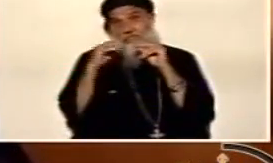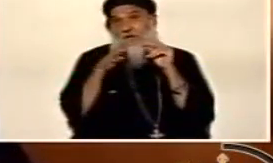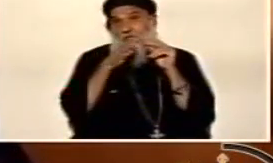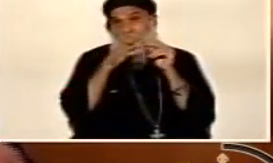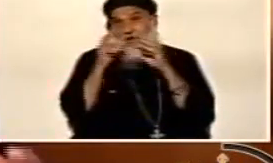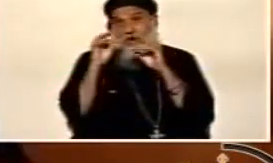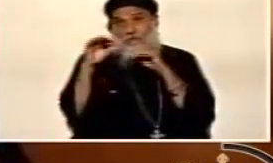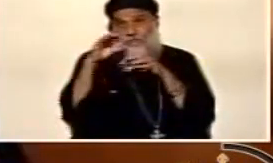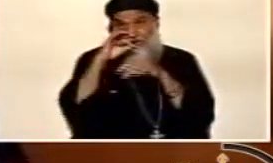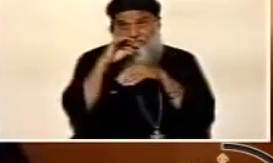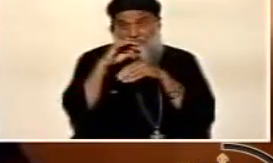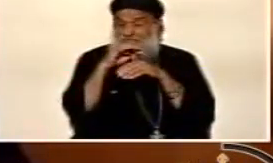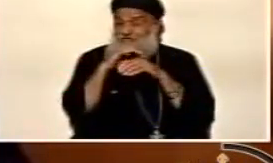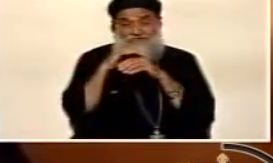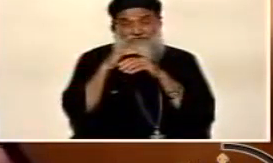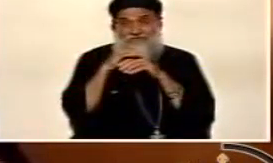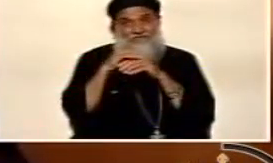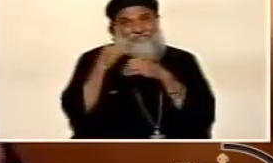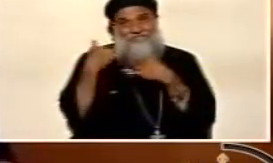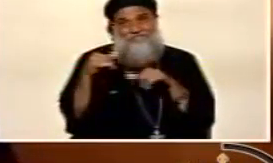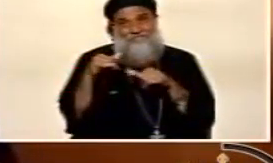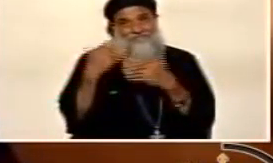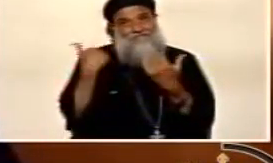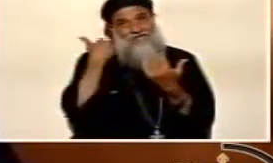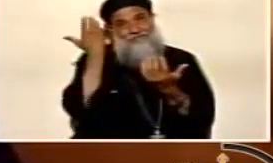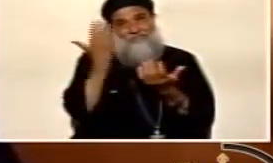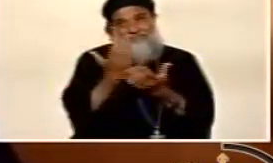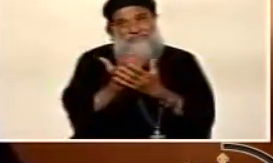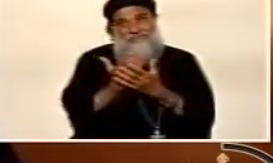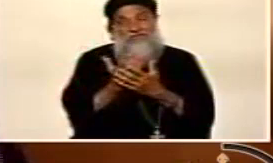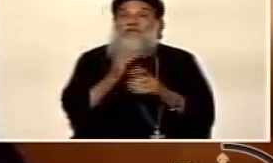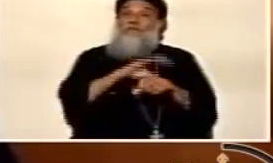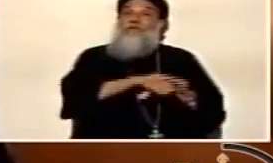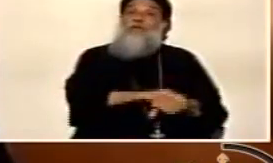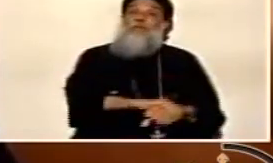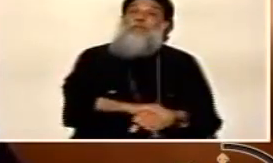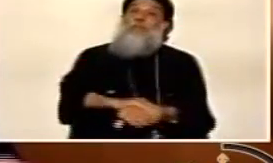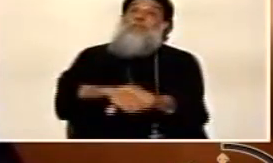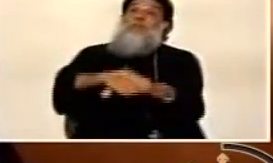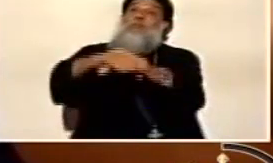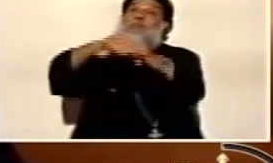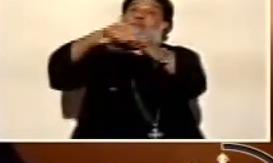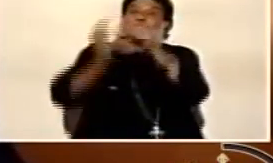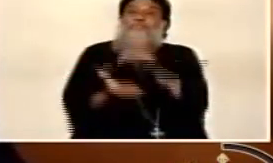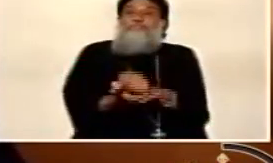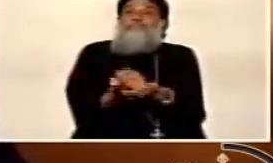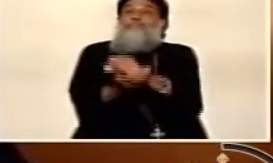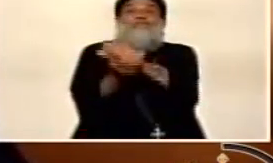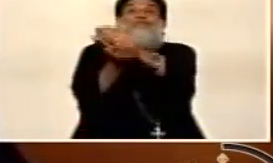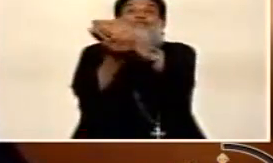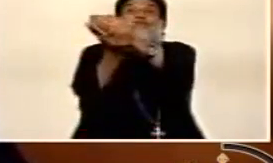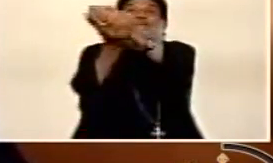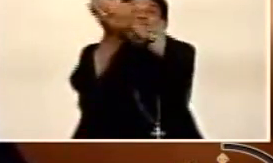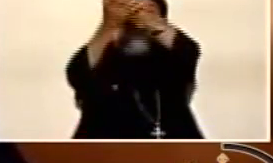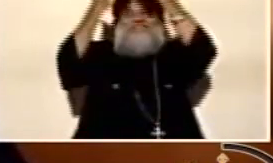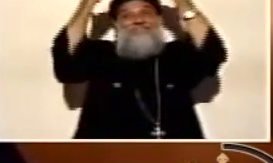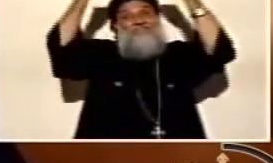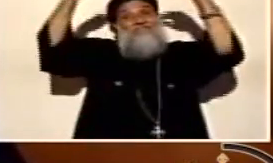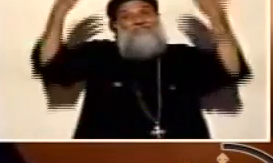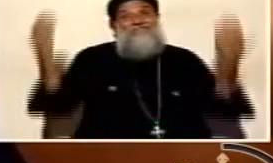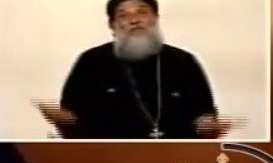الإنسان اللي عايز فعلا يوصل الناس لربنا ويوصل ربنا للناس. في ناس